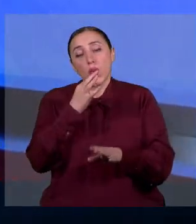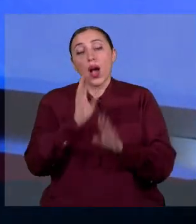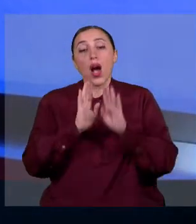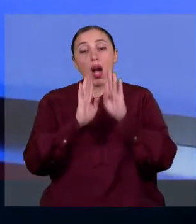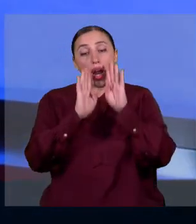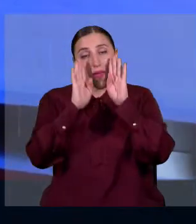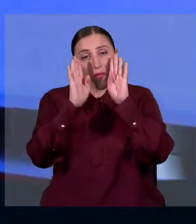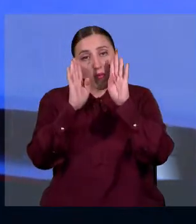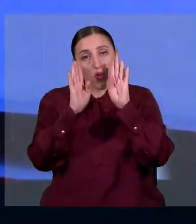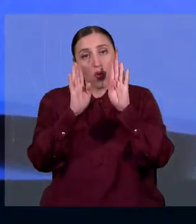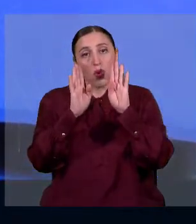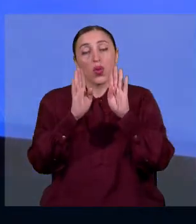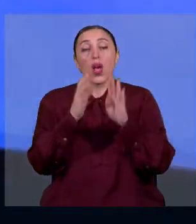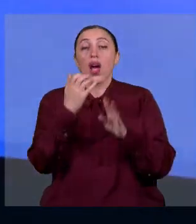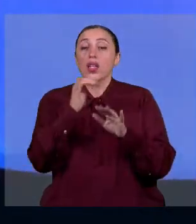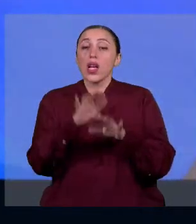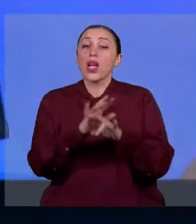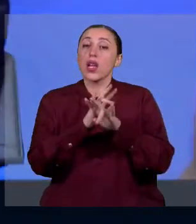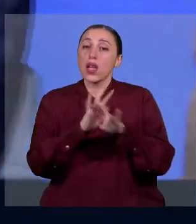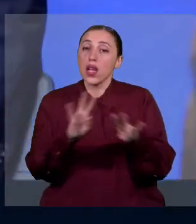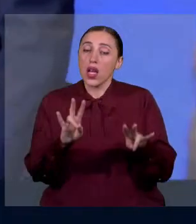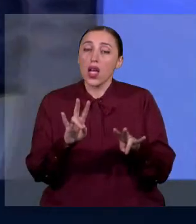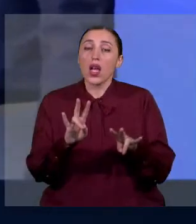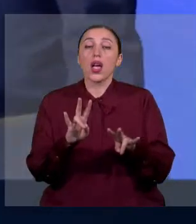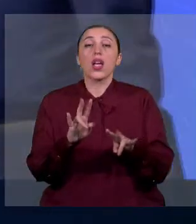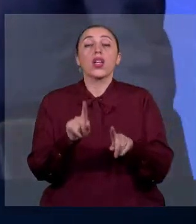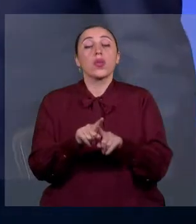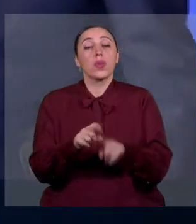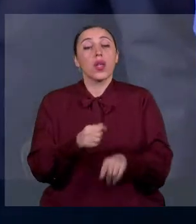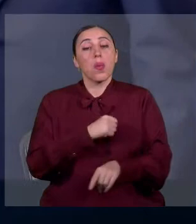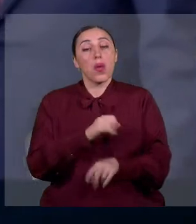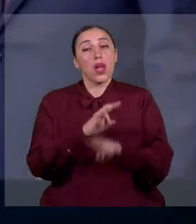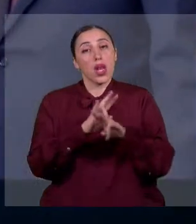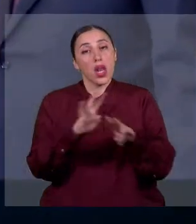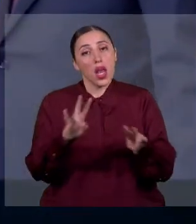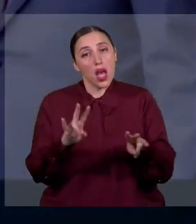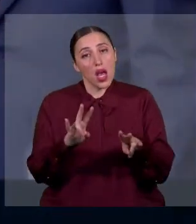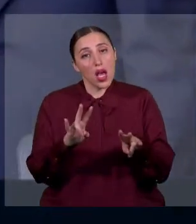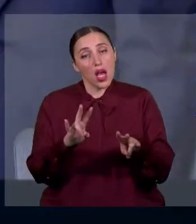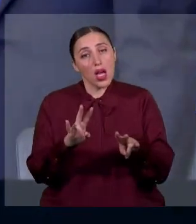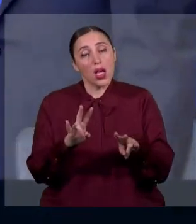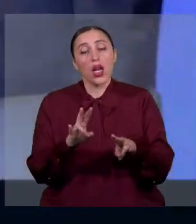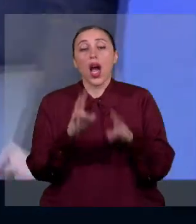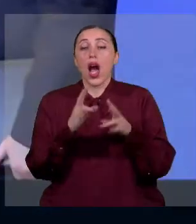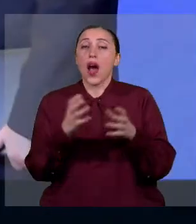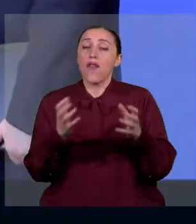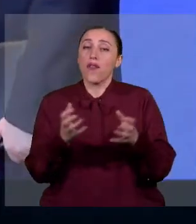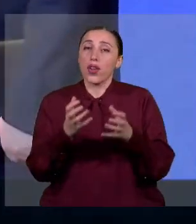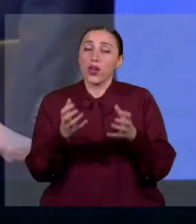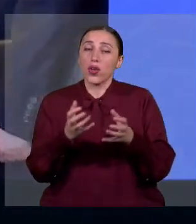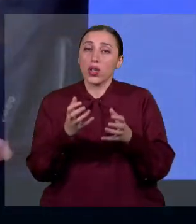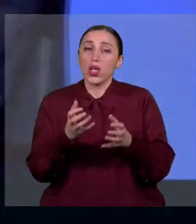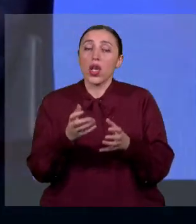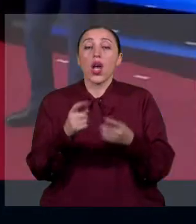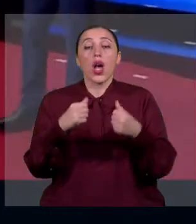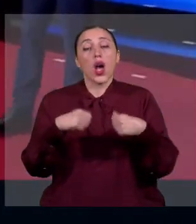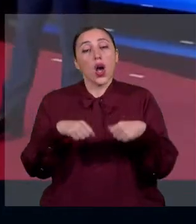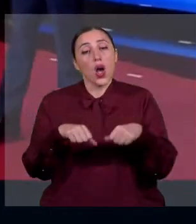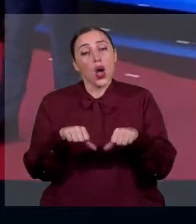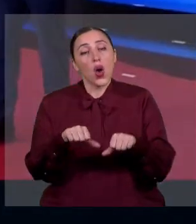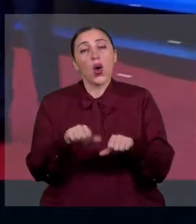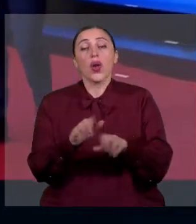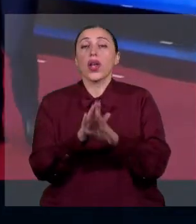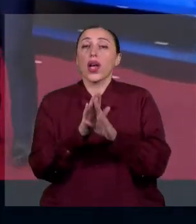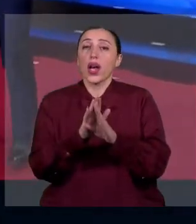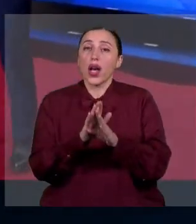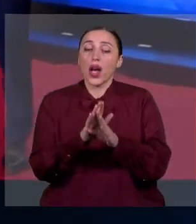է ունեցել արտաքին գործերի նախարարների, պաշտպանության նախարարների Ամբետանգության խորհրդի